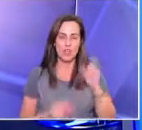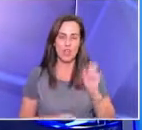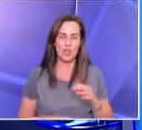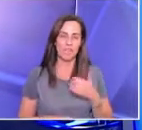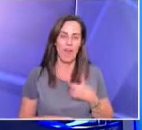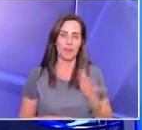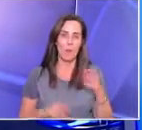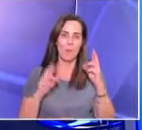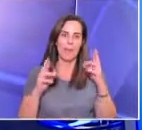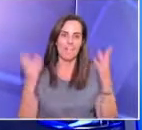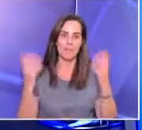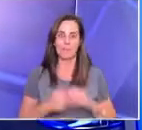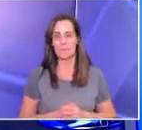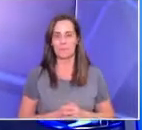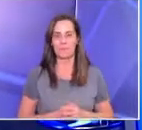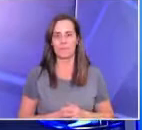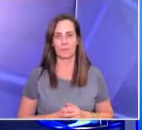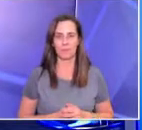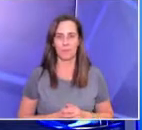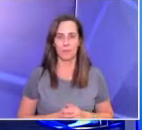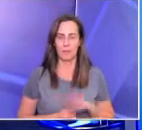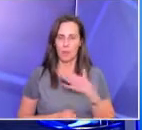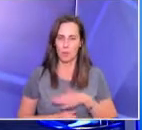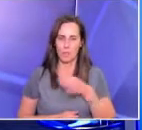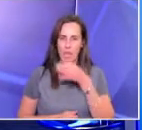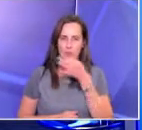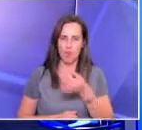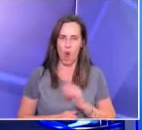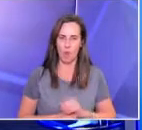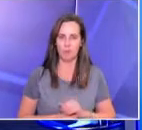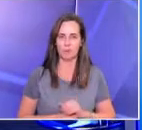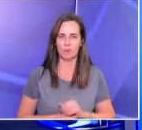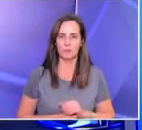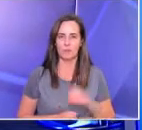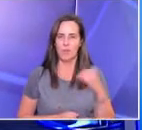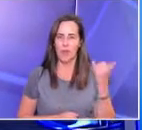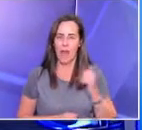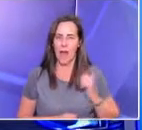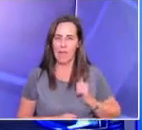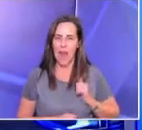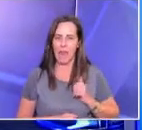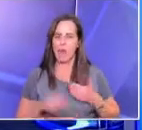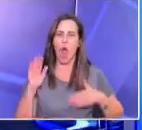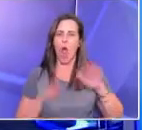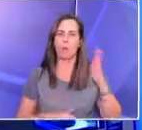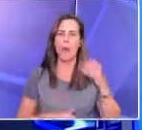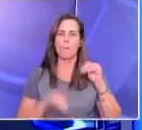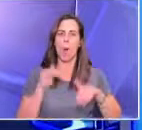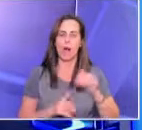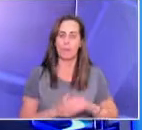ואנחנו מקווים. יש לי שאלה. כן. באופן מסורתי, החיילים, איך הם